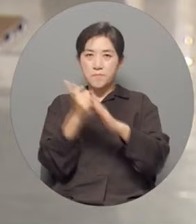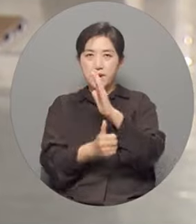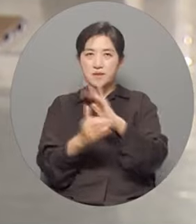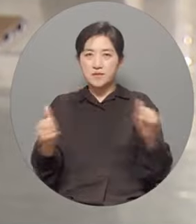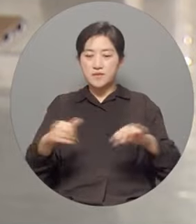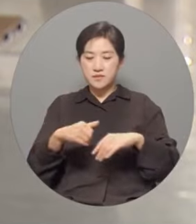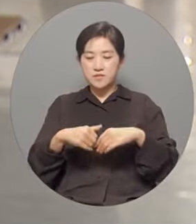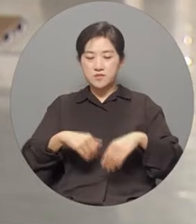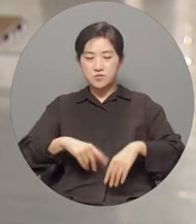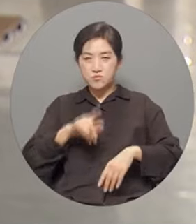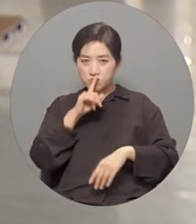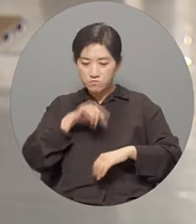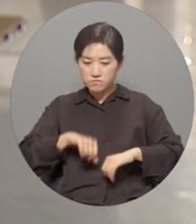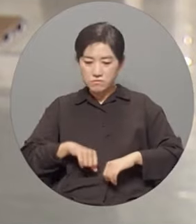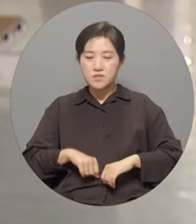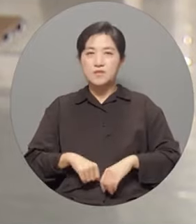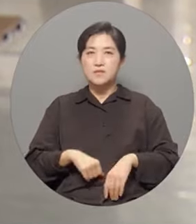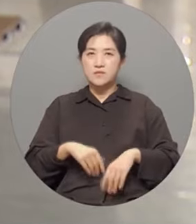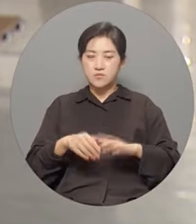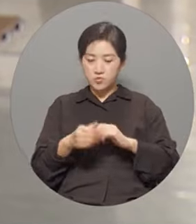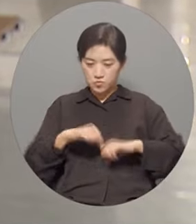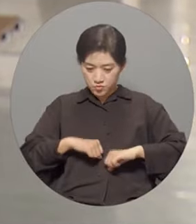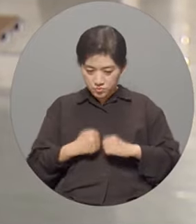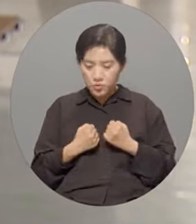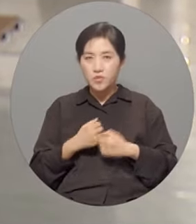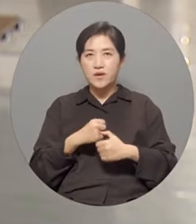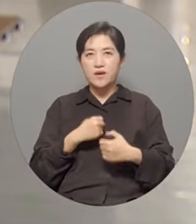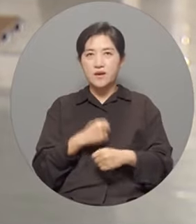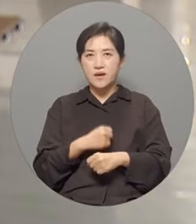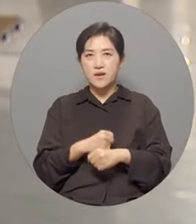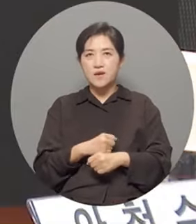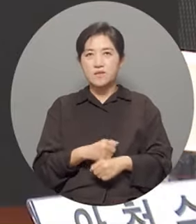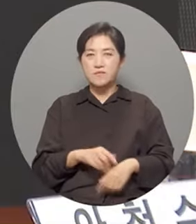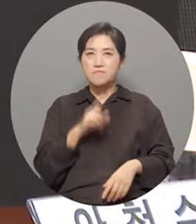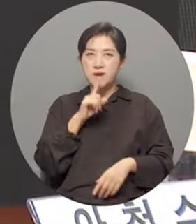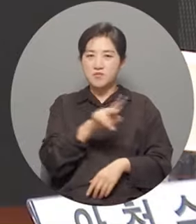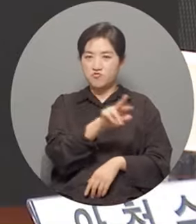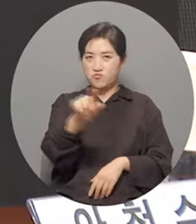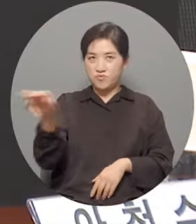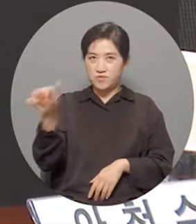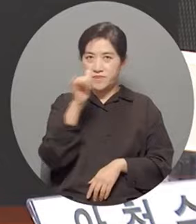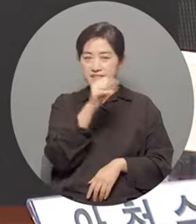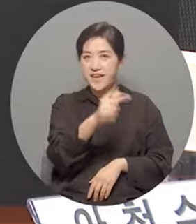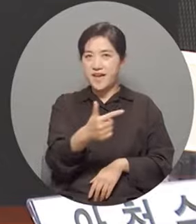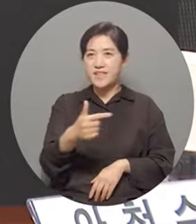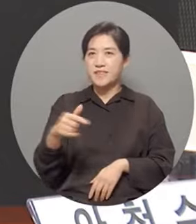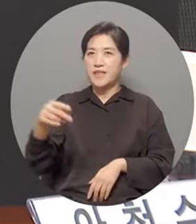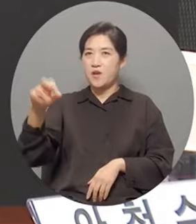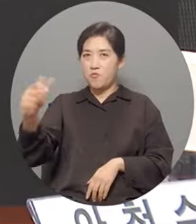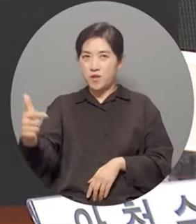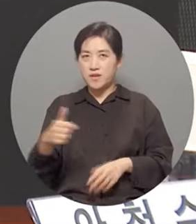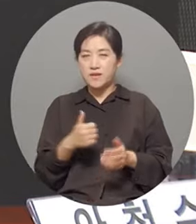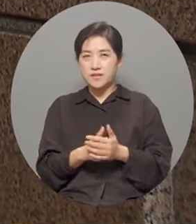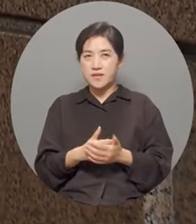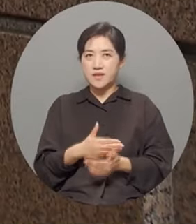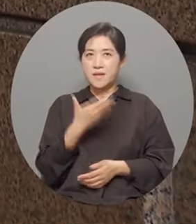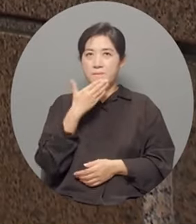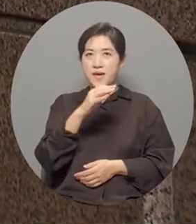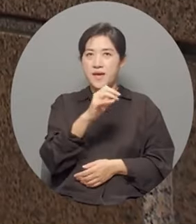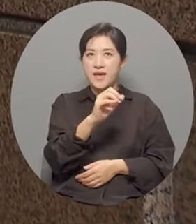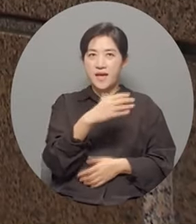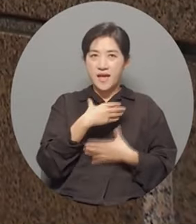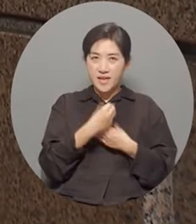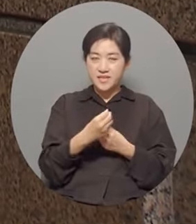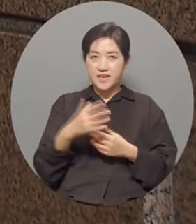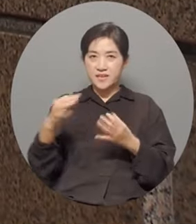자라며 한동훈 원일용 두 경쟁자를 함께 비판했습니다 당초 출마가 점쳐진 안철수 김재섭 의원이